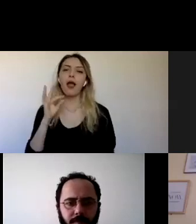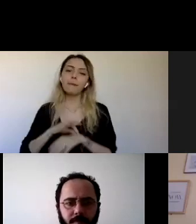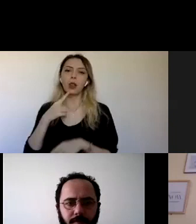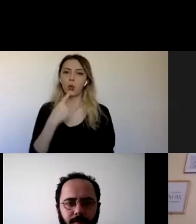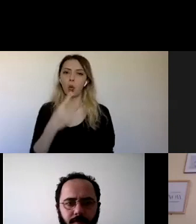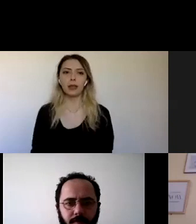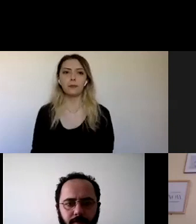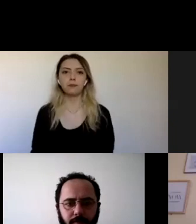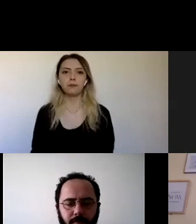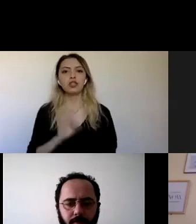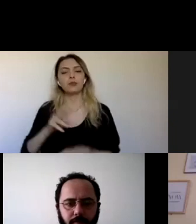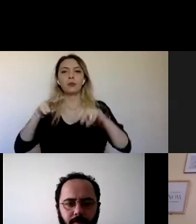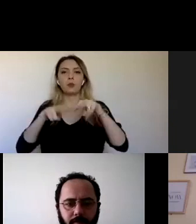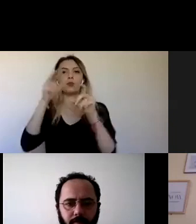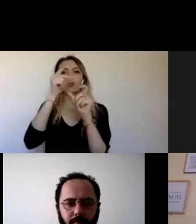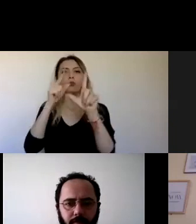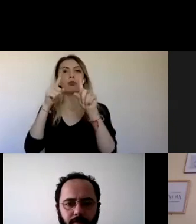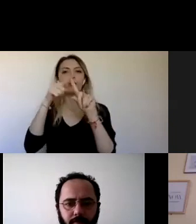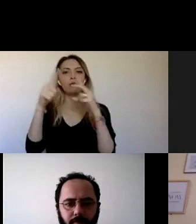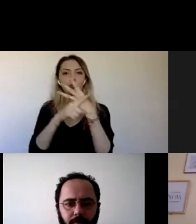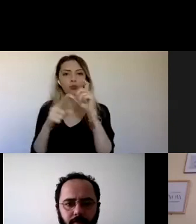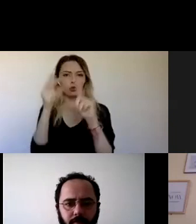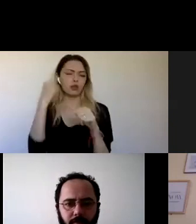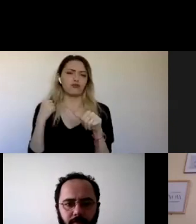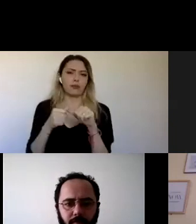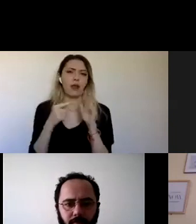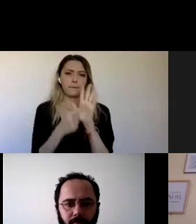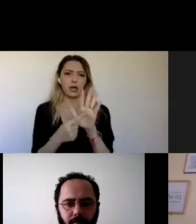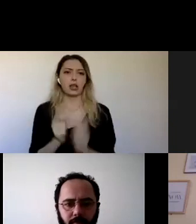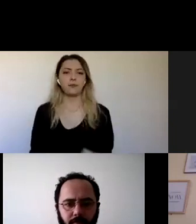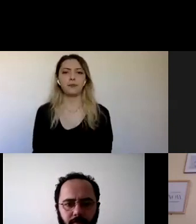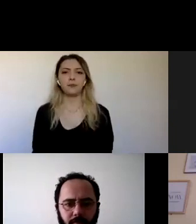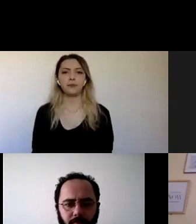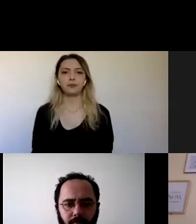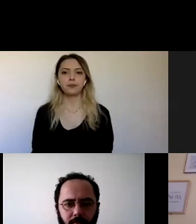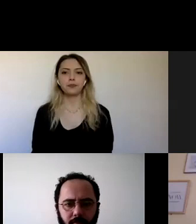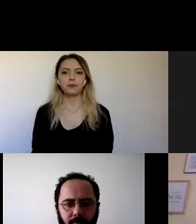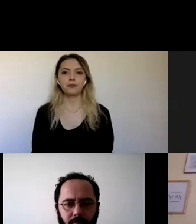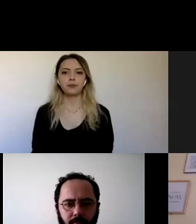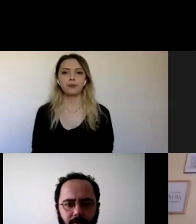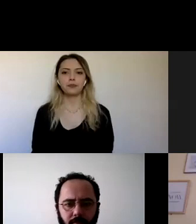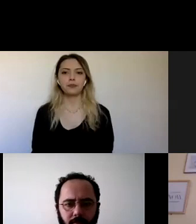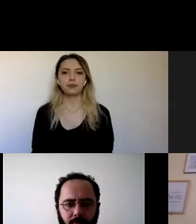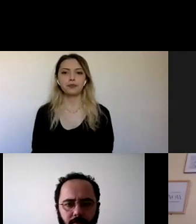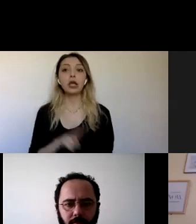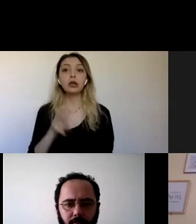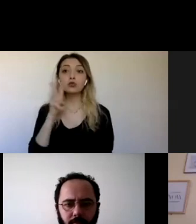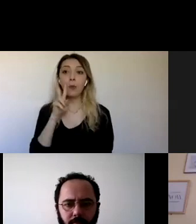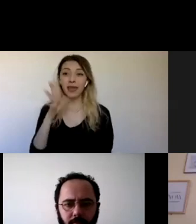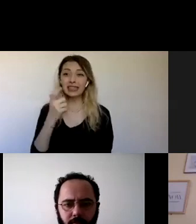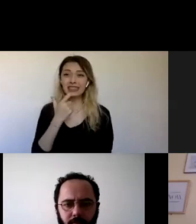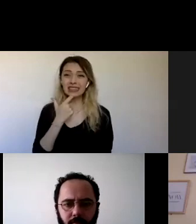mülteci diye bakalım. Mülteci aramasında. Bu arada son 5 yılda baktığımızda en yoğun aramalar